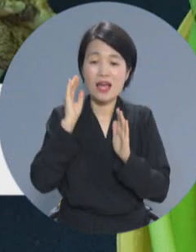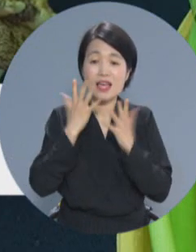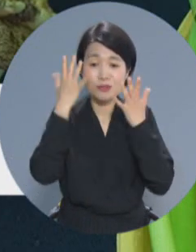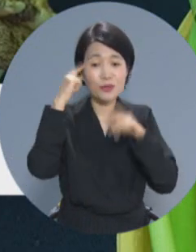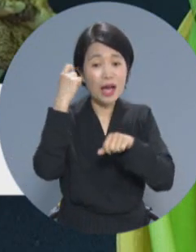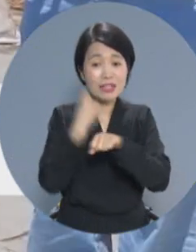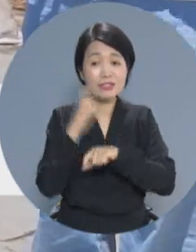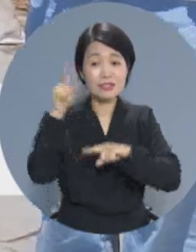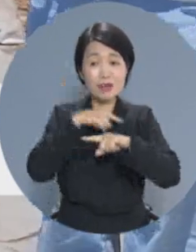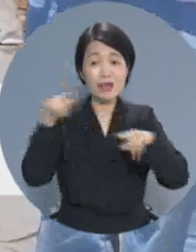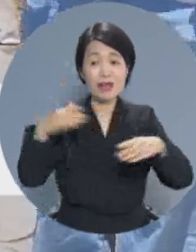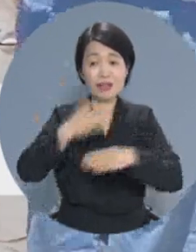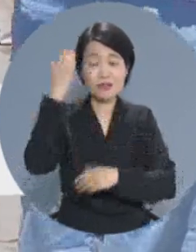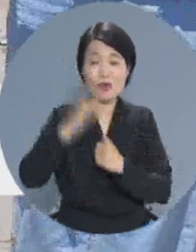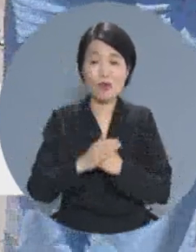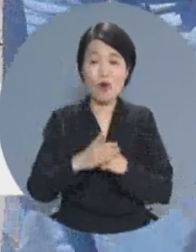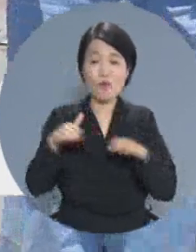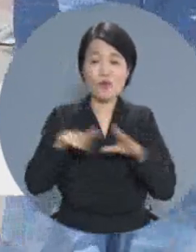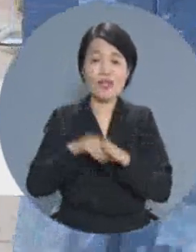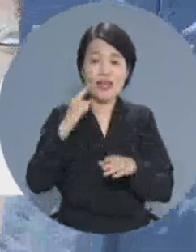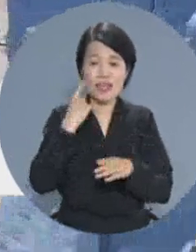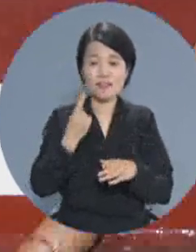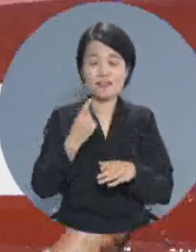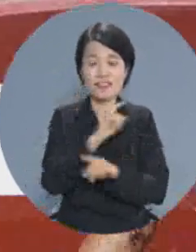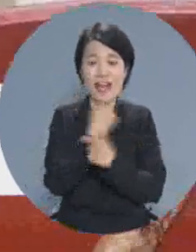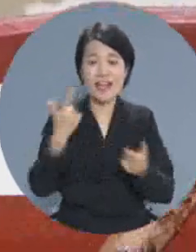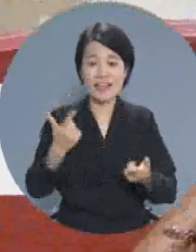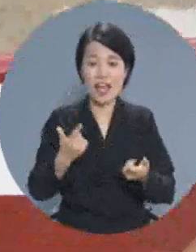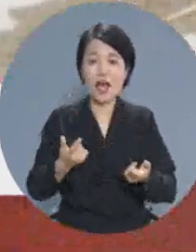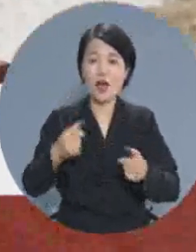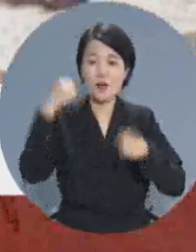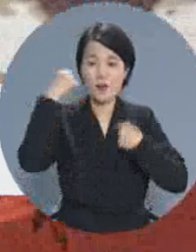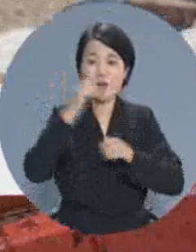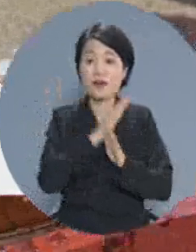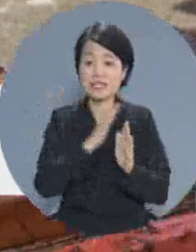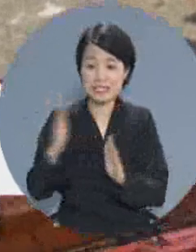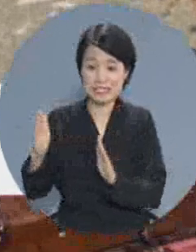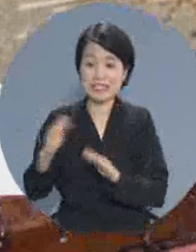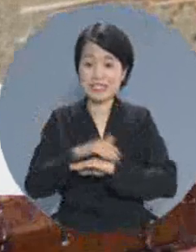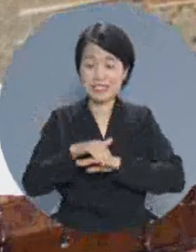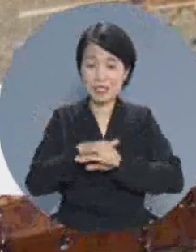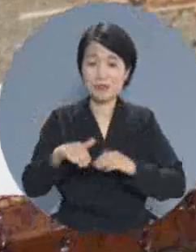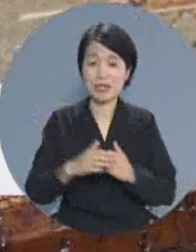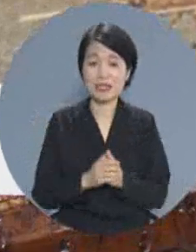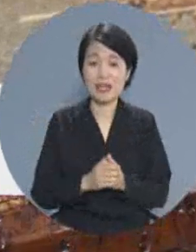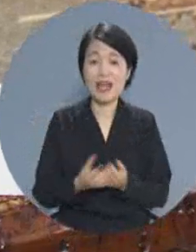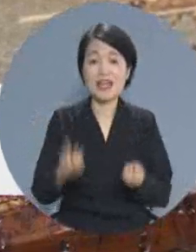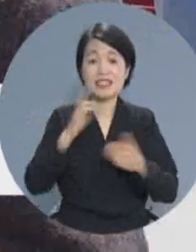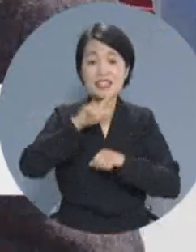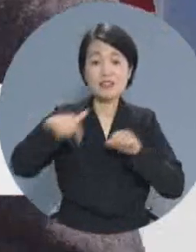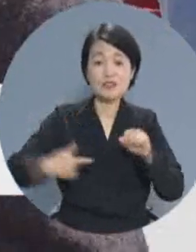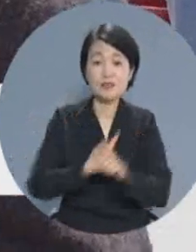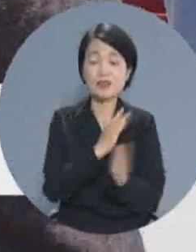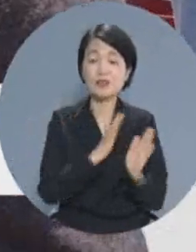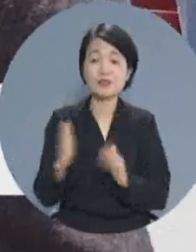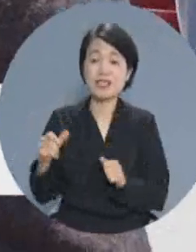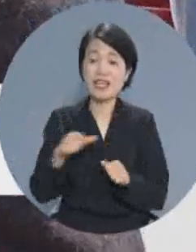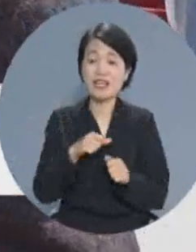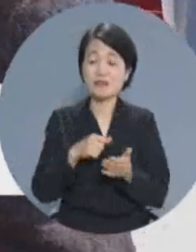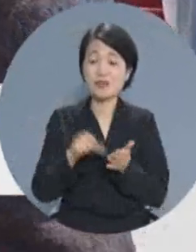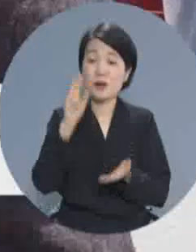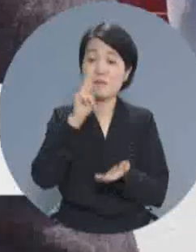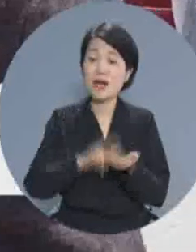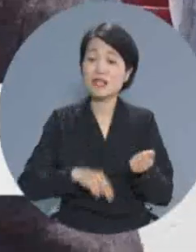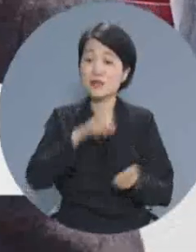열리고 문화예술페스타 등 각종 공연도 이어질 예정입니다. 행사장 주변에 마련된 특판장